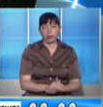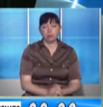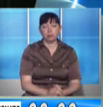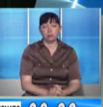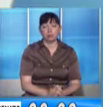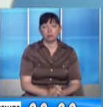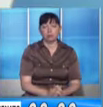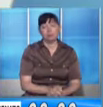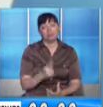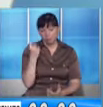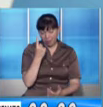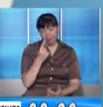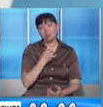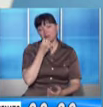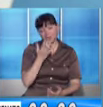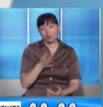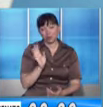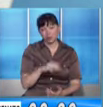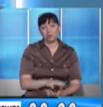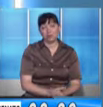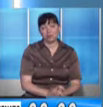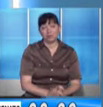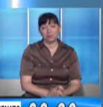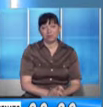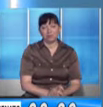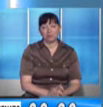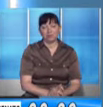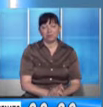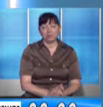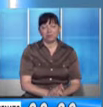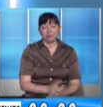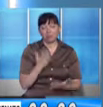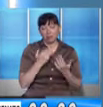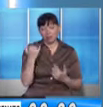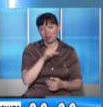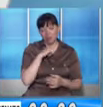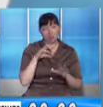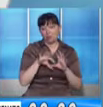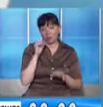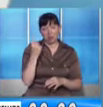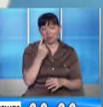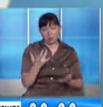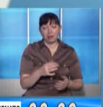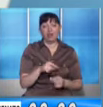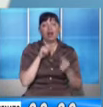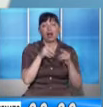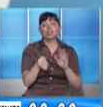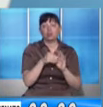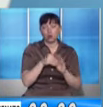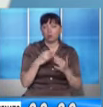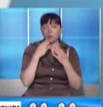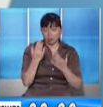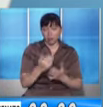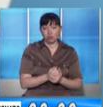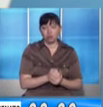foarte... Să încep cu prima. Da. Am să încep cu prima, dacă spuneți dumneavoastră. Deci, anticorupție spune.